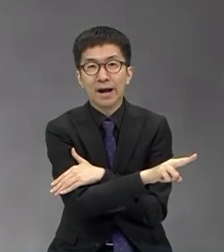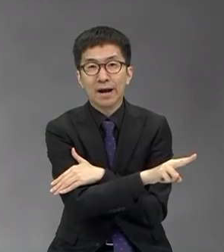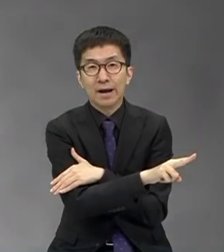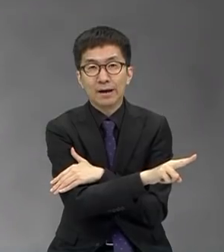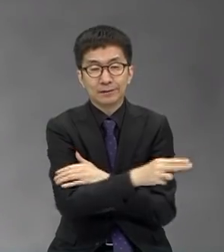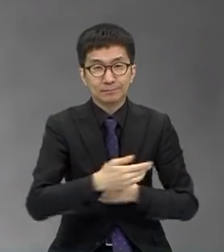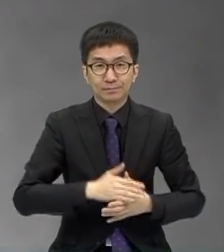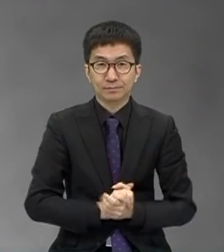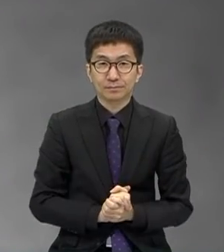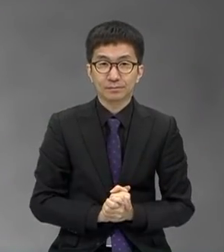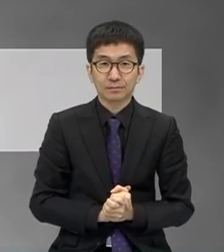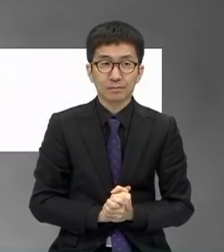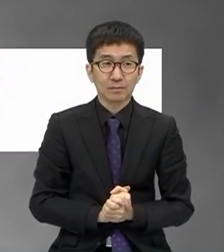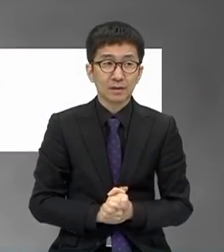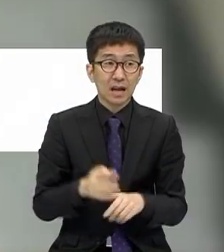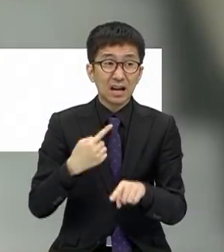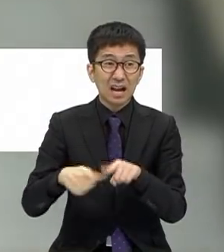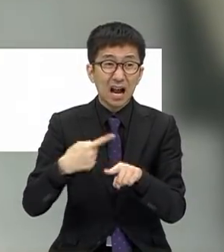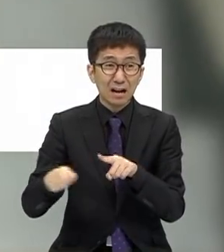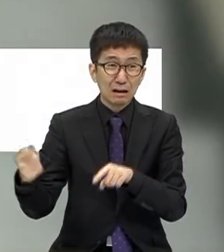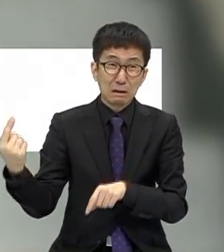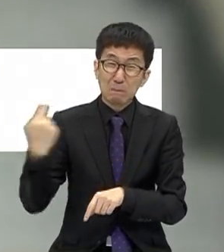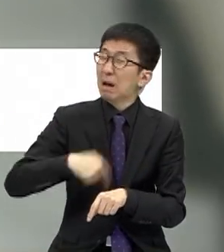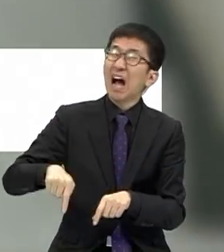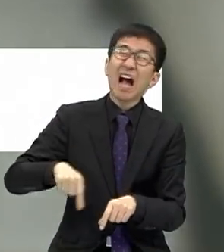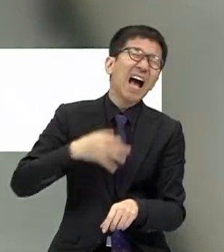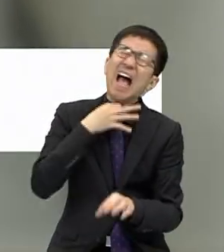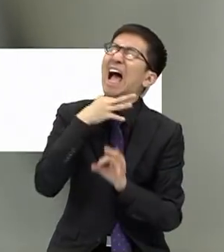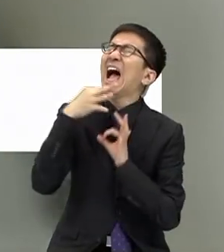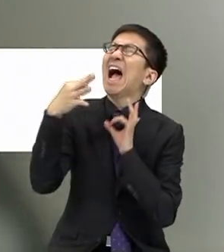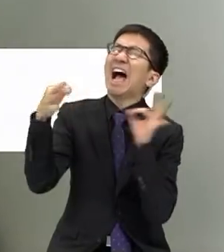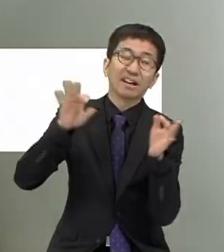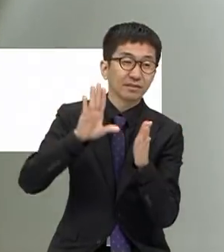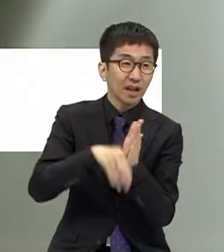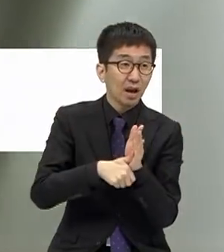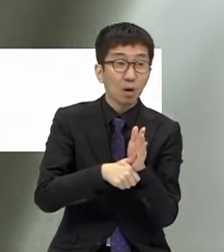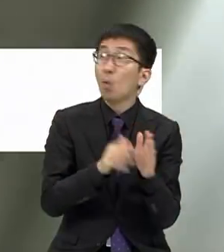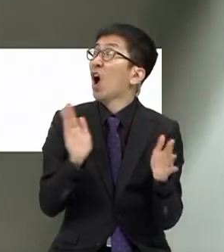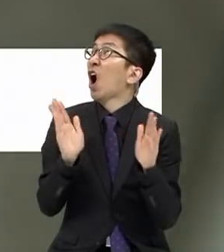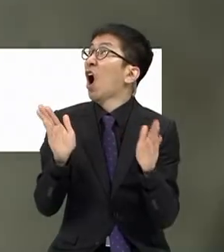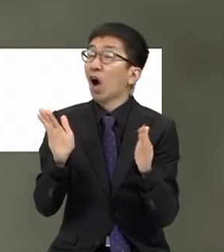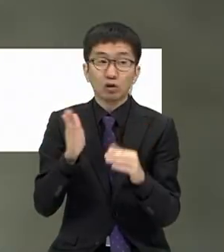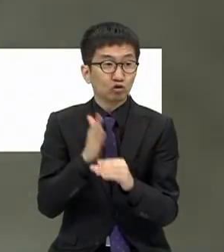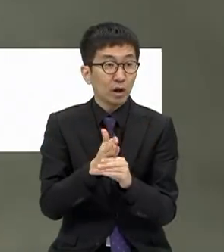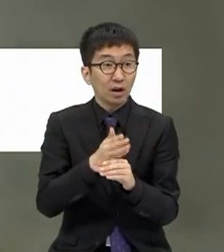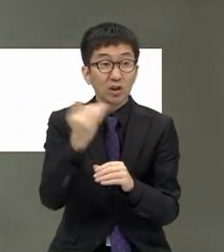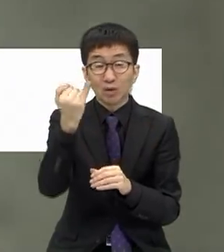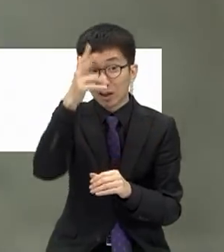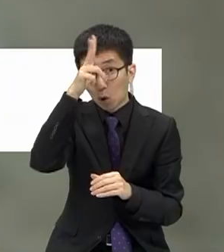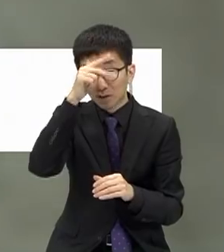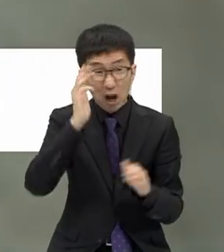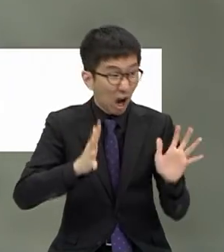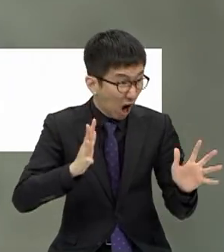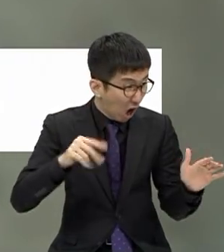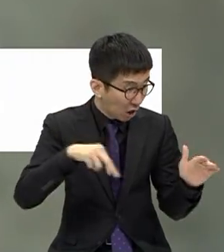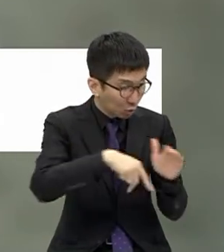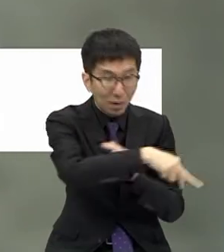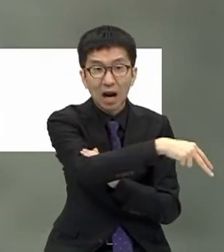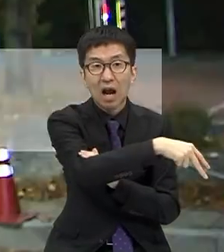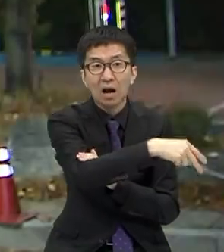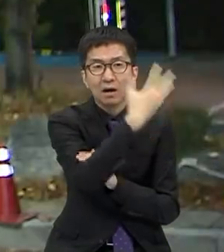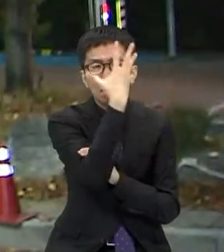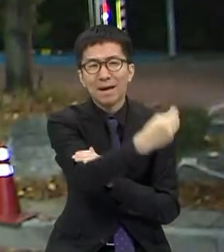겁니다. 칼을 맞았으니까 조카가 이제 비명을 질러서 올라가는데 여경이 허겁지겁 내려가는 걸 이제 마주친